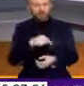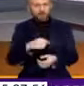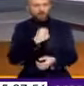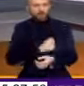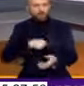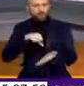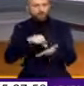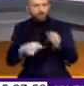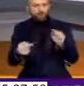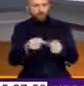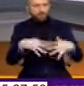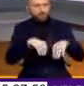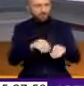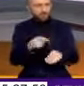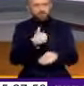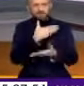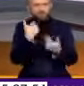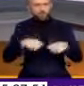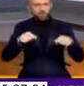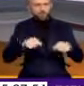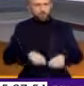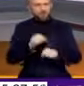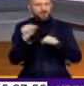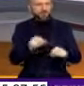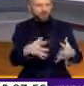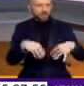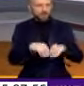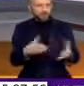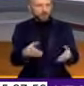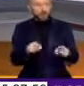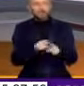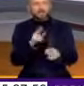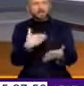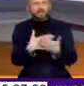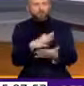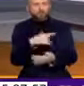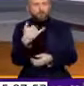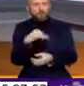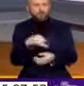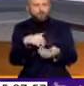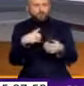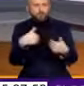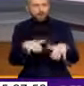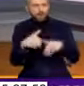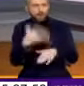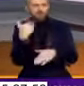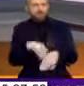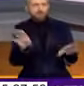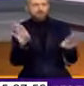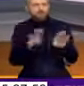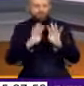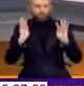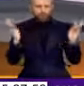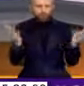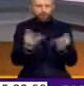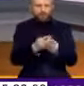агресивно виступають проти інституту сім'ї, що ми не маємо права захищати інститут сім'ї. Так, як, наприклад, було з гей-парадом, коли закрили цілий квартал в